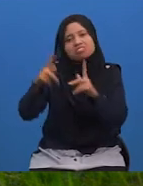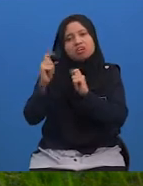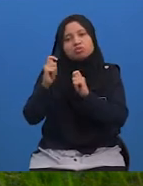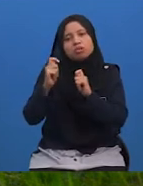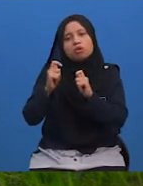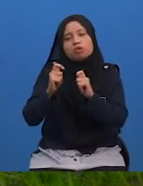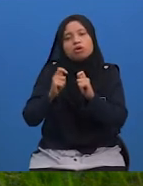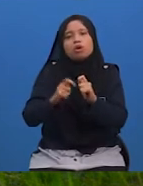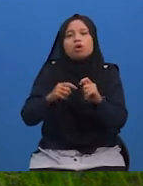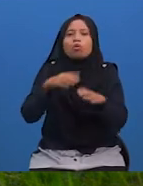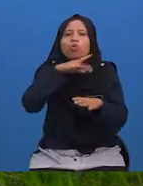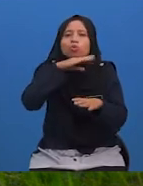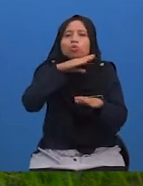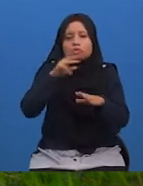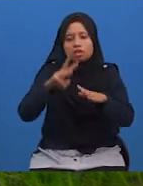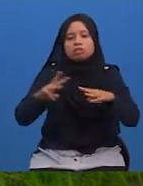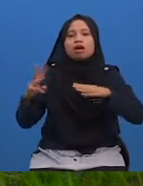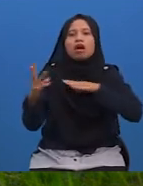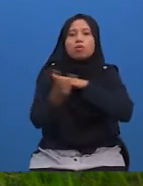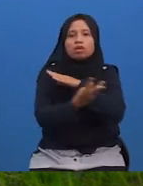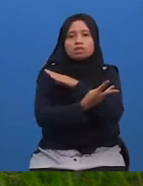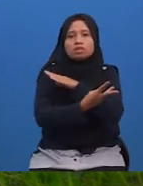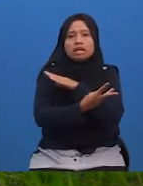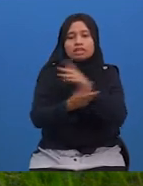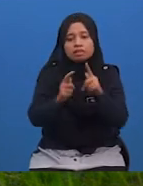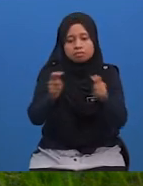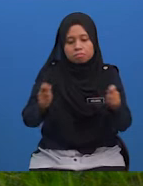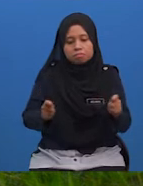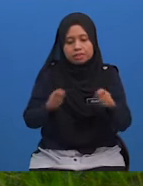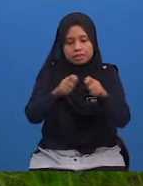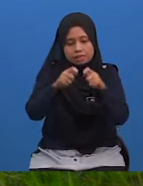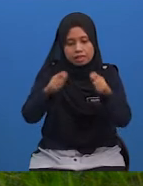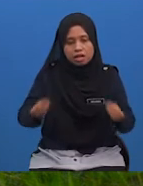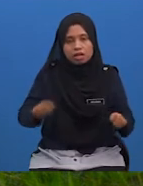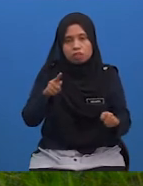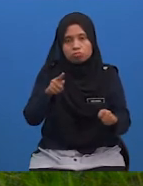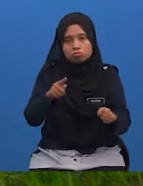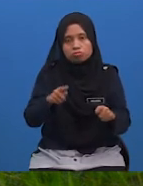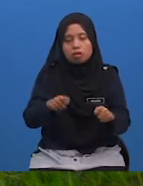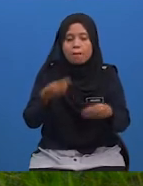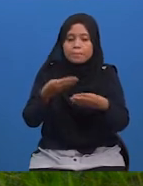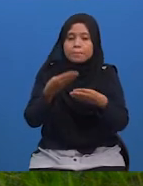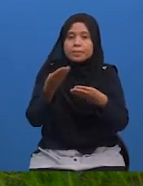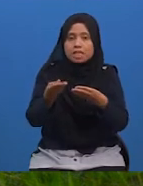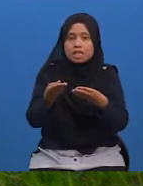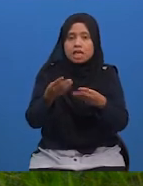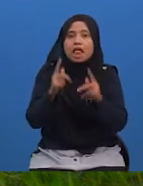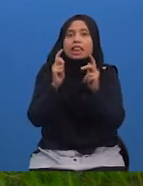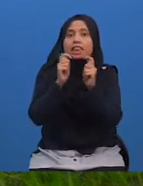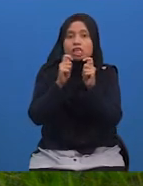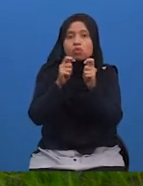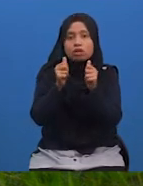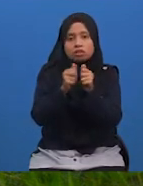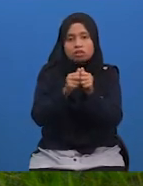cuba mengotorkan kawasan tempat tinggal kamu, beri teguran kepada mereka dengan